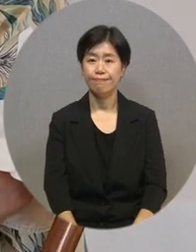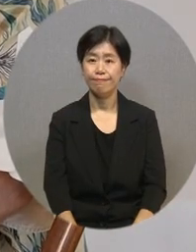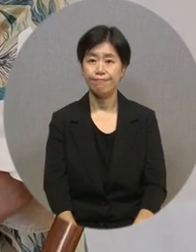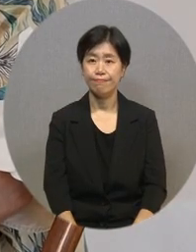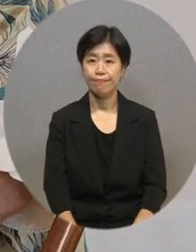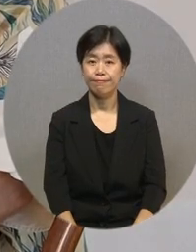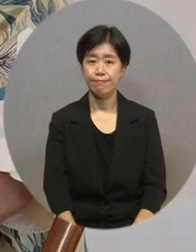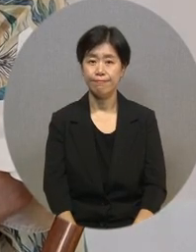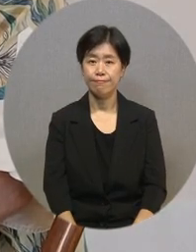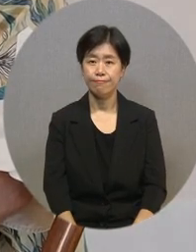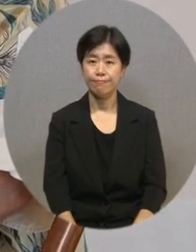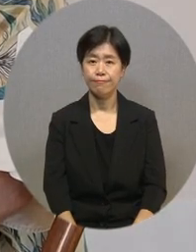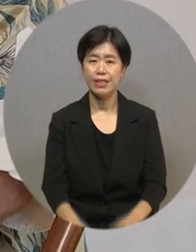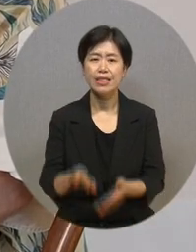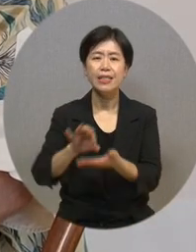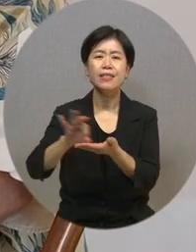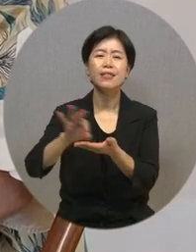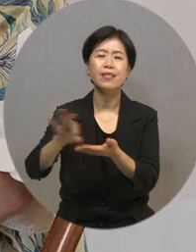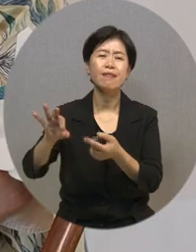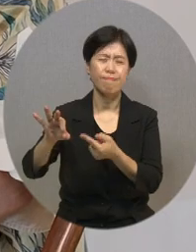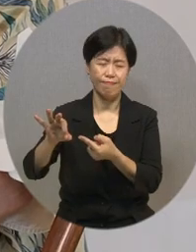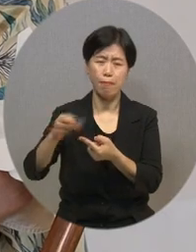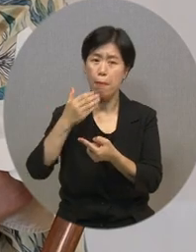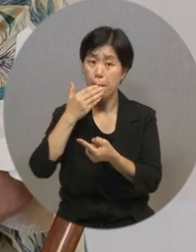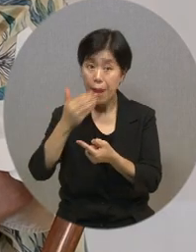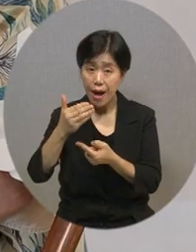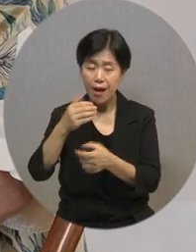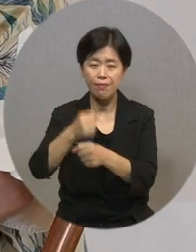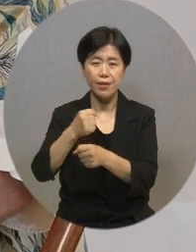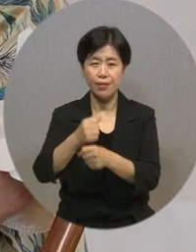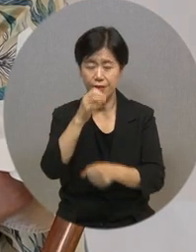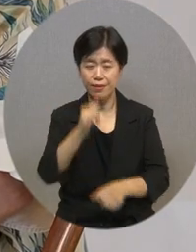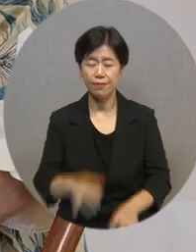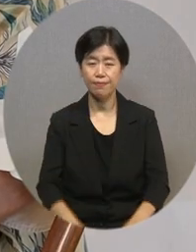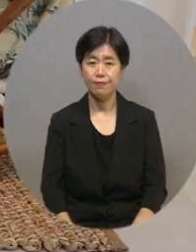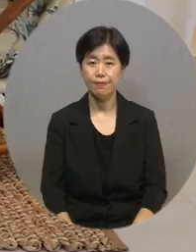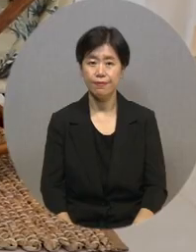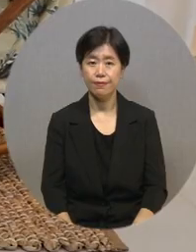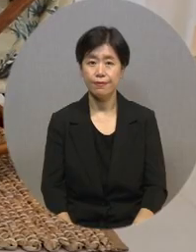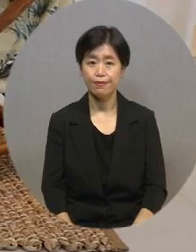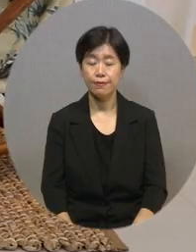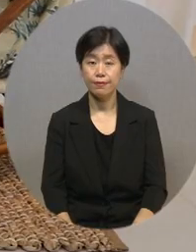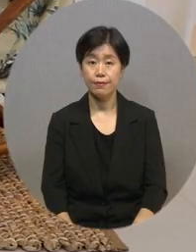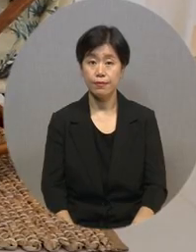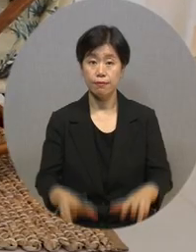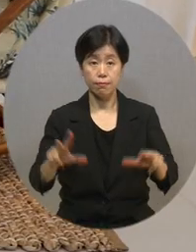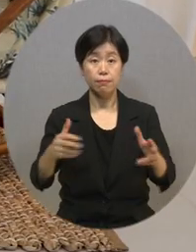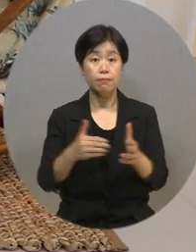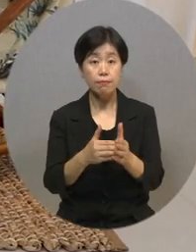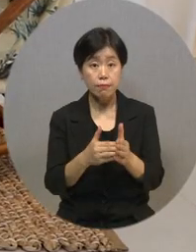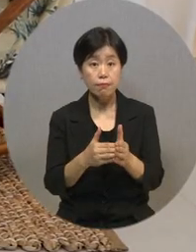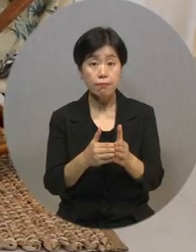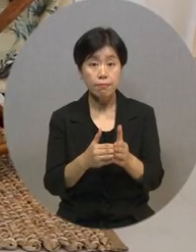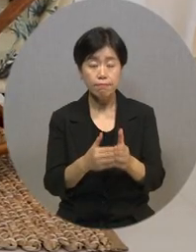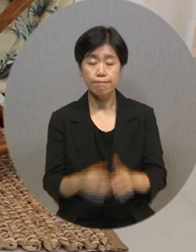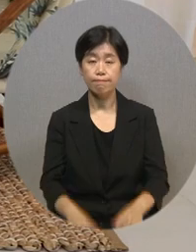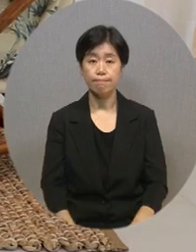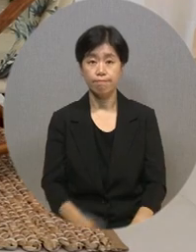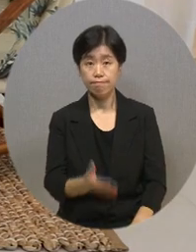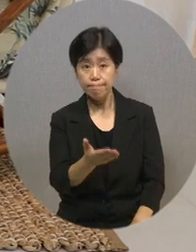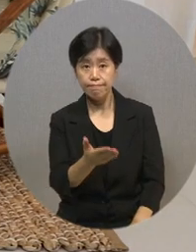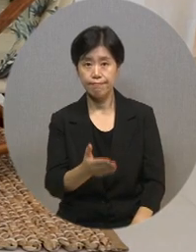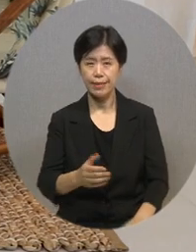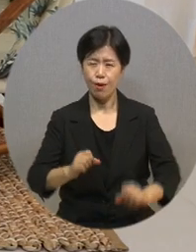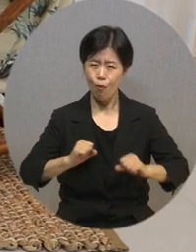하기 위해서 쓰임이 있는 작품을 많이 만들고 있어요. 네. 지금까지도 이제 열심히 작품